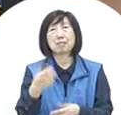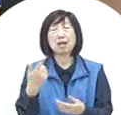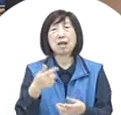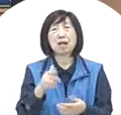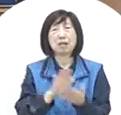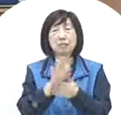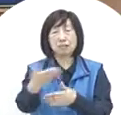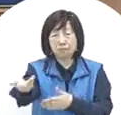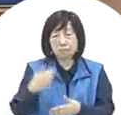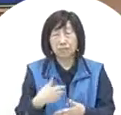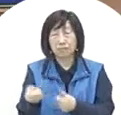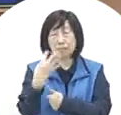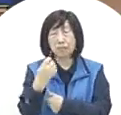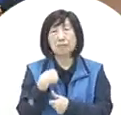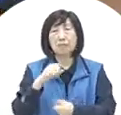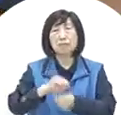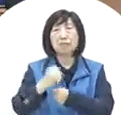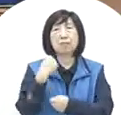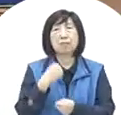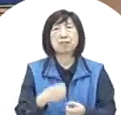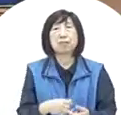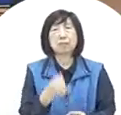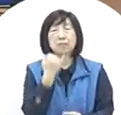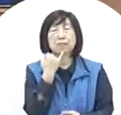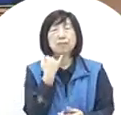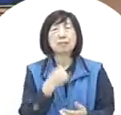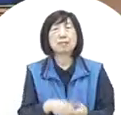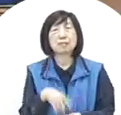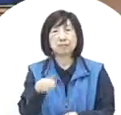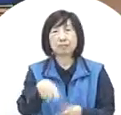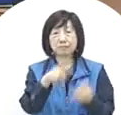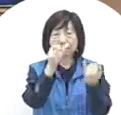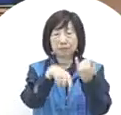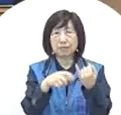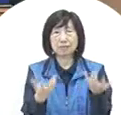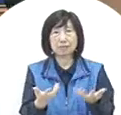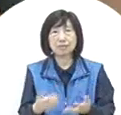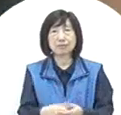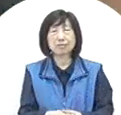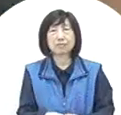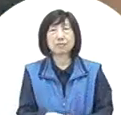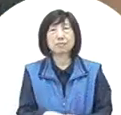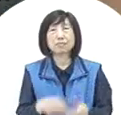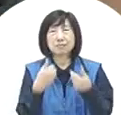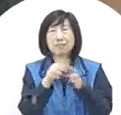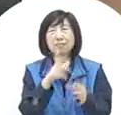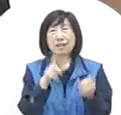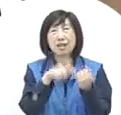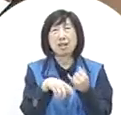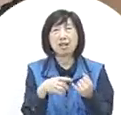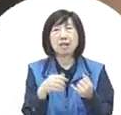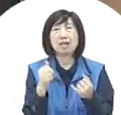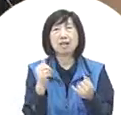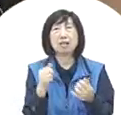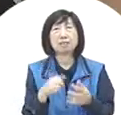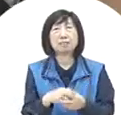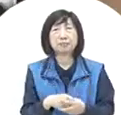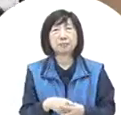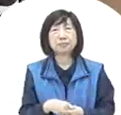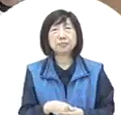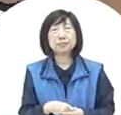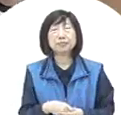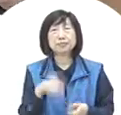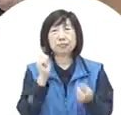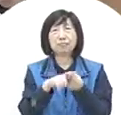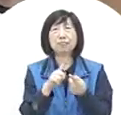需要去了解一下，可以吗？ 市长可以吗？ 可以吗？ 这种个案哈、嗯，如果有 不要再讲个案了， 不是、啊？如果发生这个，这是一你现在讲这